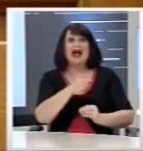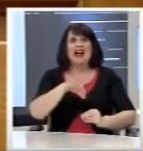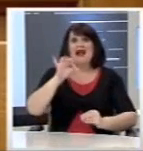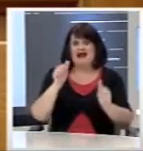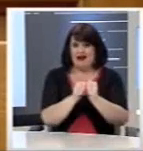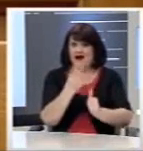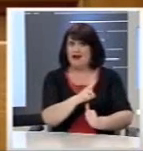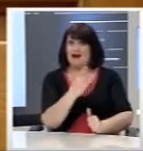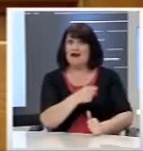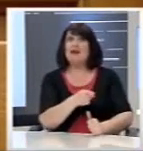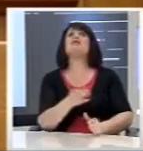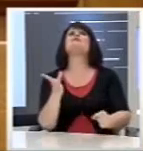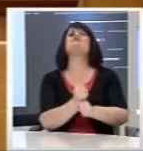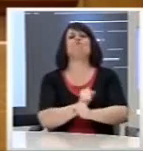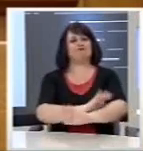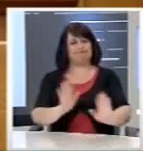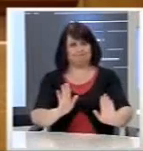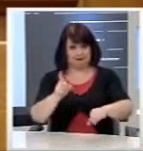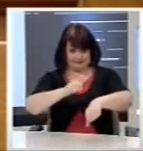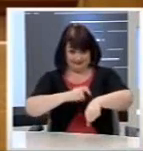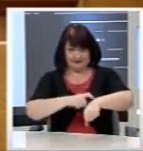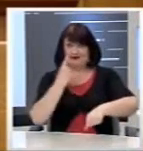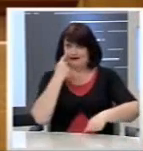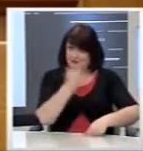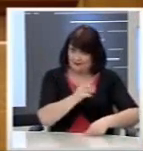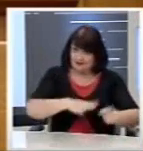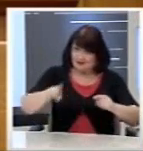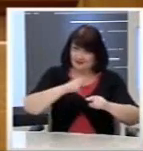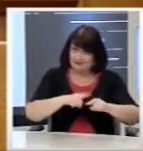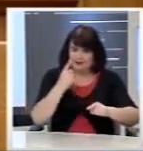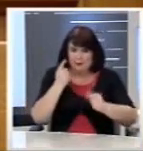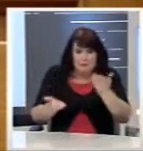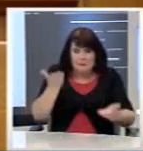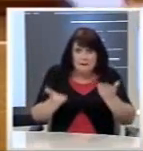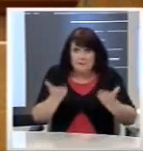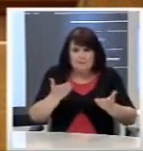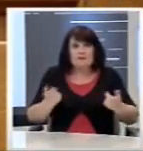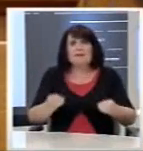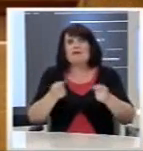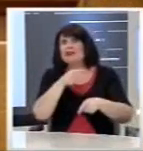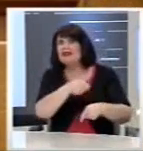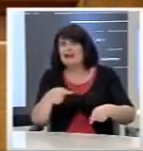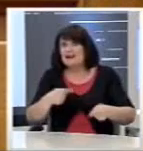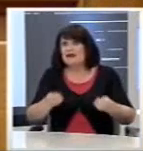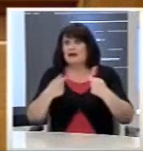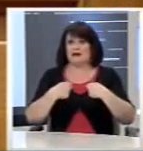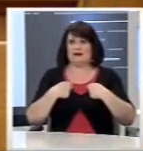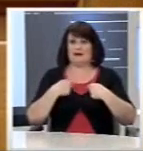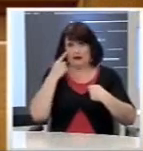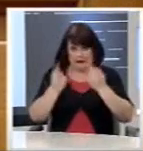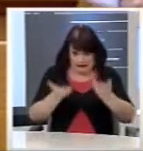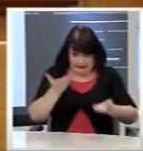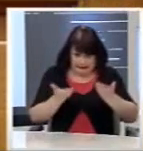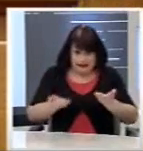συμμαχίες δεν θα τον κερδίσετε. Όταν θα έρθει η ώρα, ο ελληνικός λαός θα συγκρίνει τα πεπραγμένα σας με τα πεπραγμένα μας και